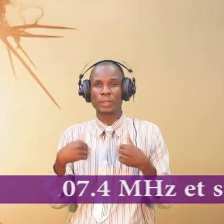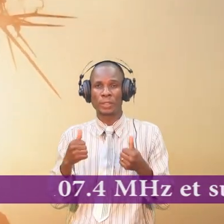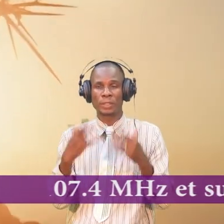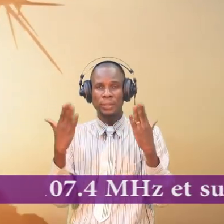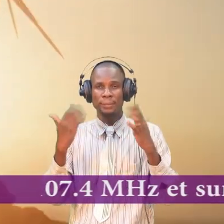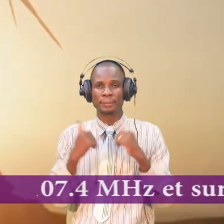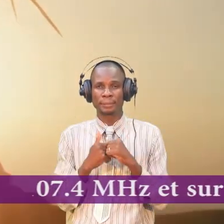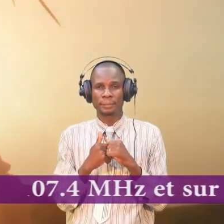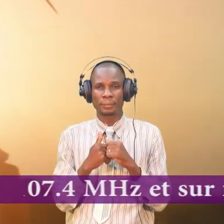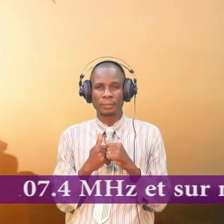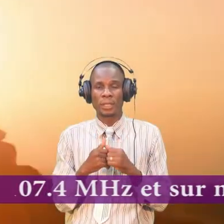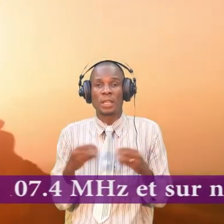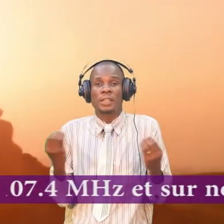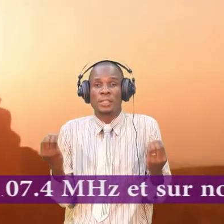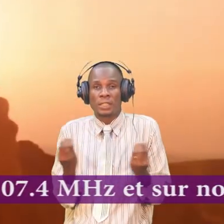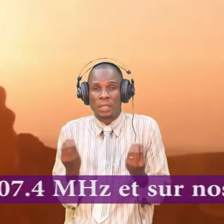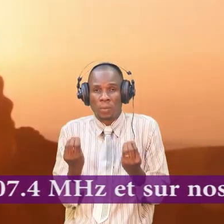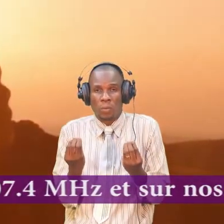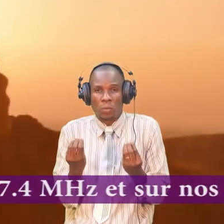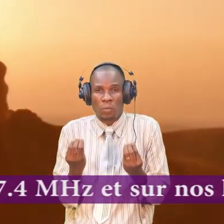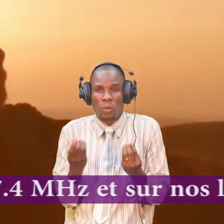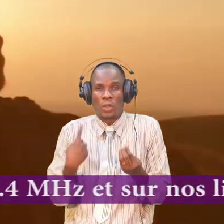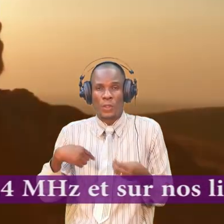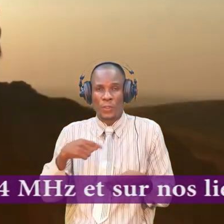Ndiyo maana tunaona kwamba msalaba wa Yesu